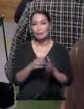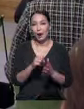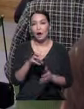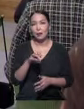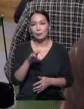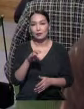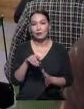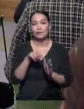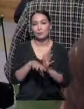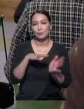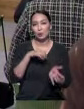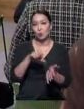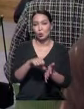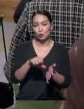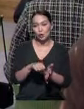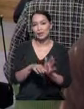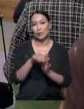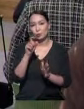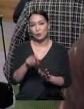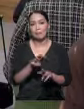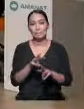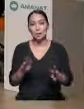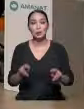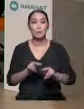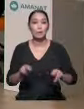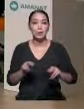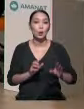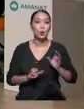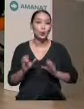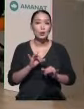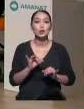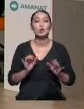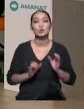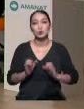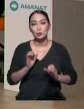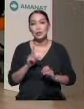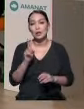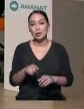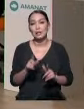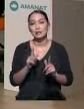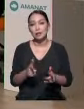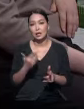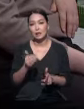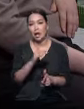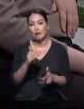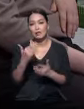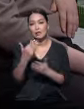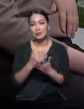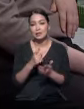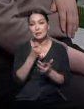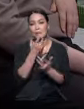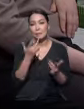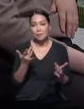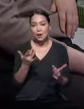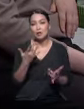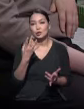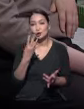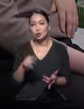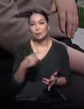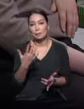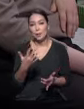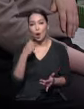приняли участие депутаты Мажилиса, преподаватели университетов и студенты. Так, согласно официальным данным, за последние